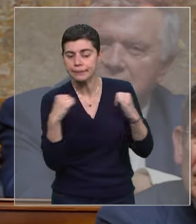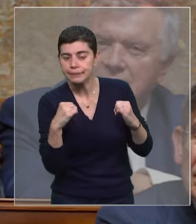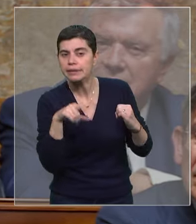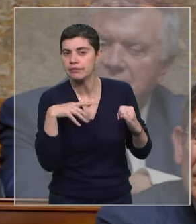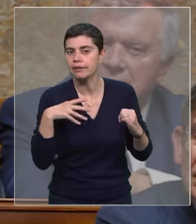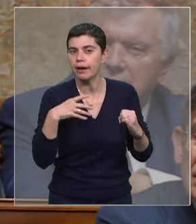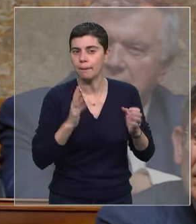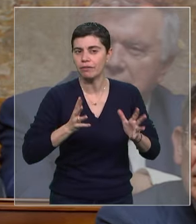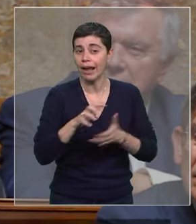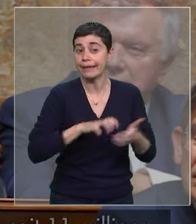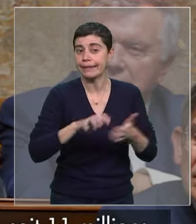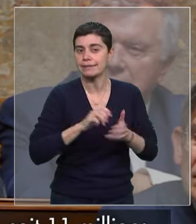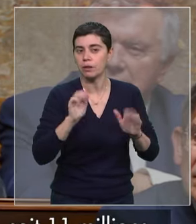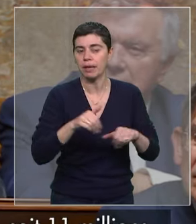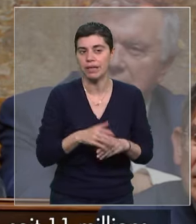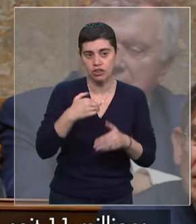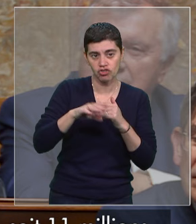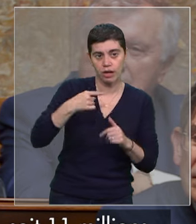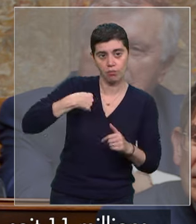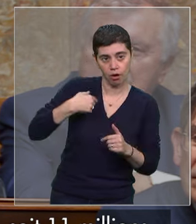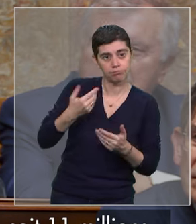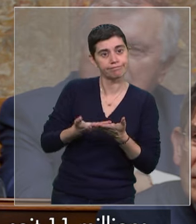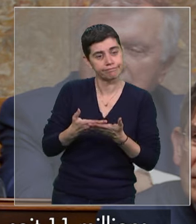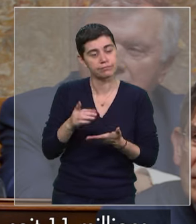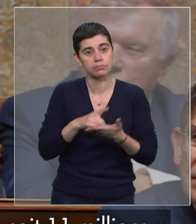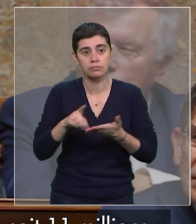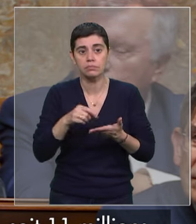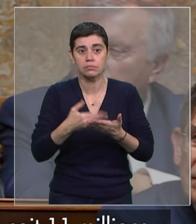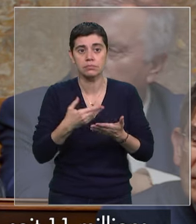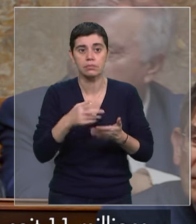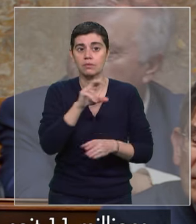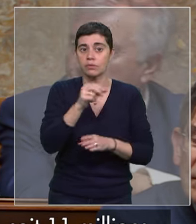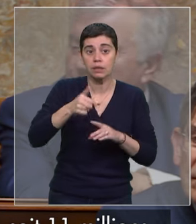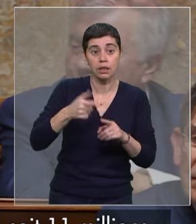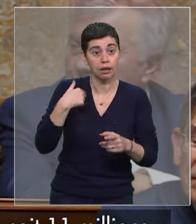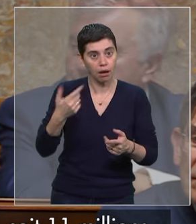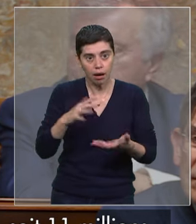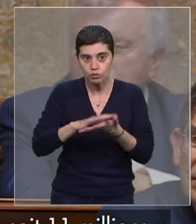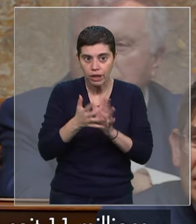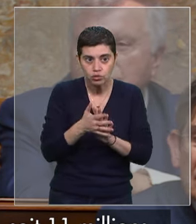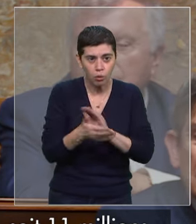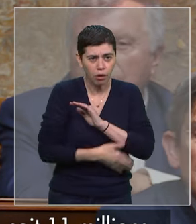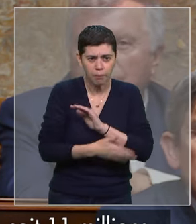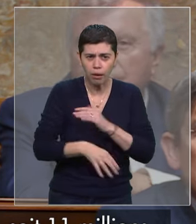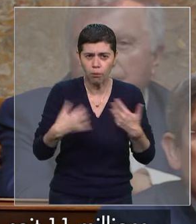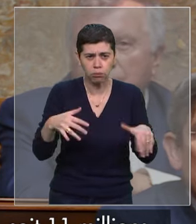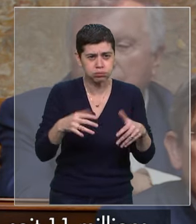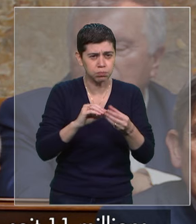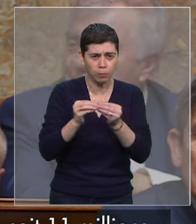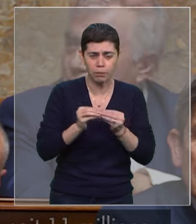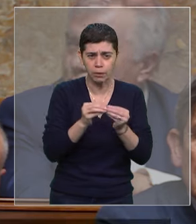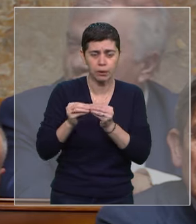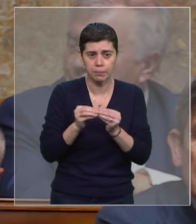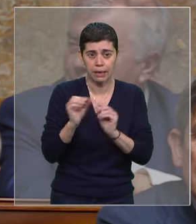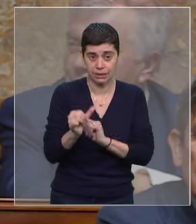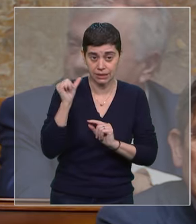bénévolat. Chez moi, dans le Lauragais, les associations rurales sont particulièrement touchées. Mardi dernier, nous avons voté